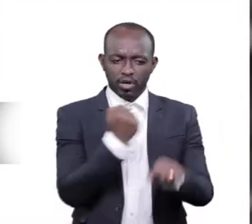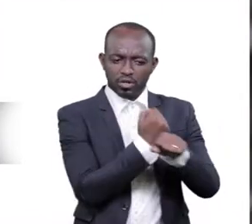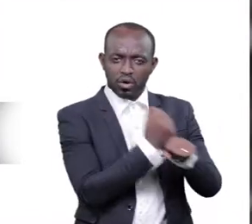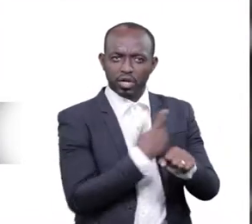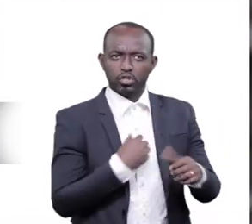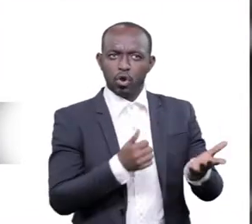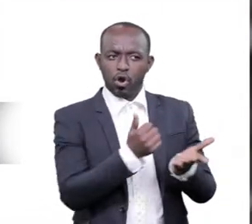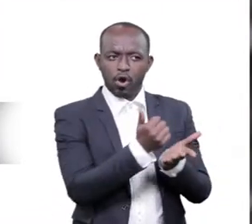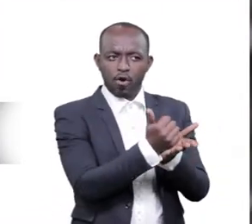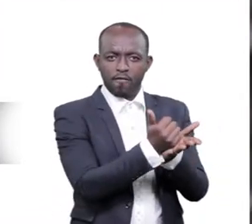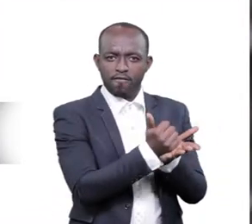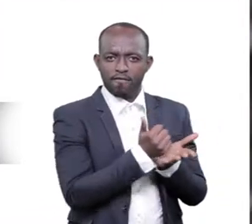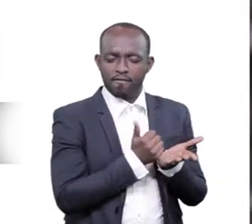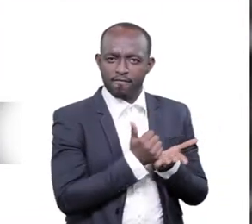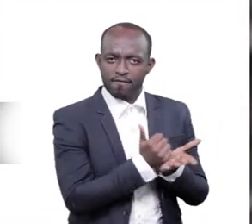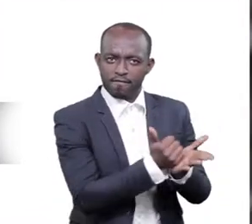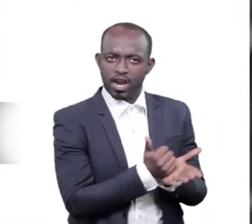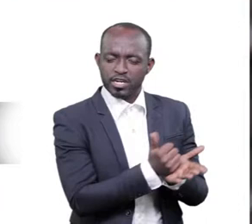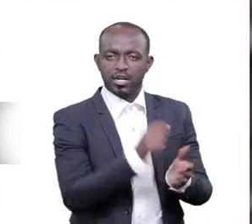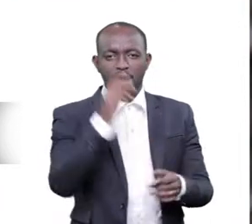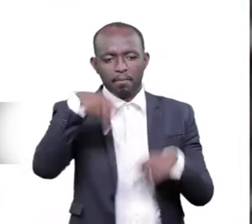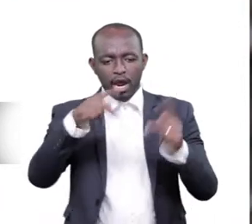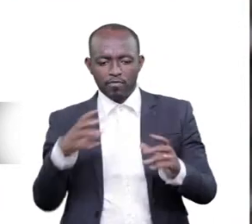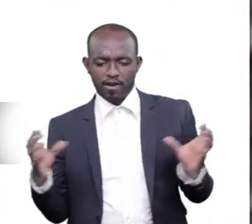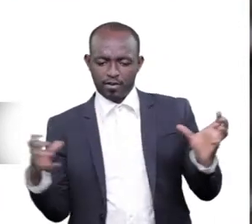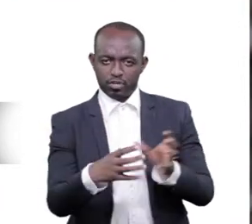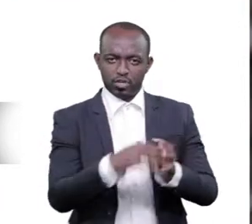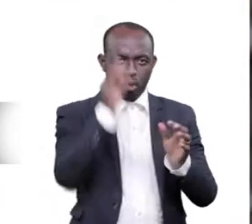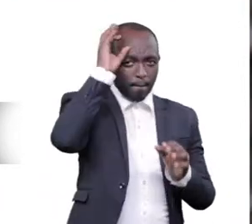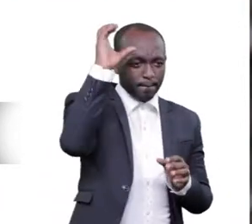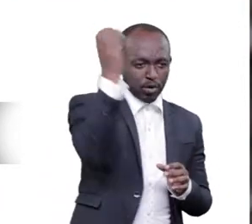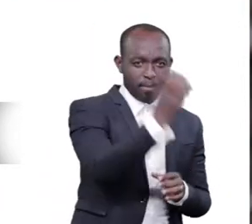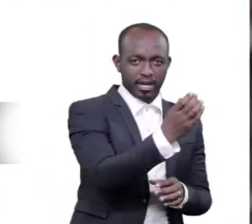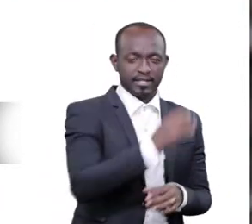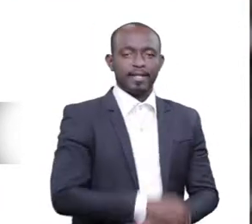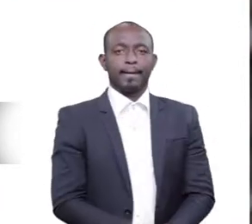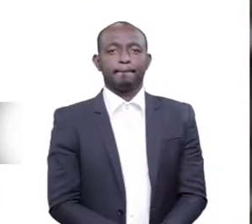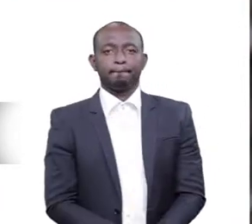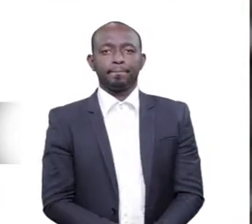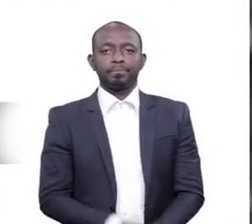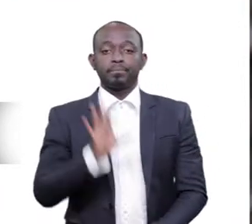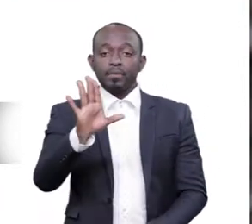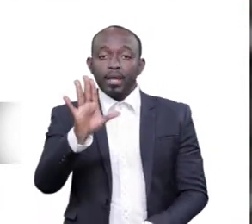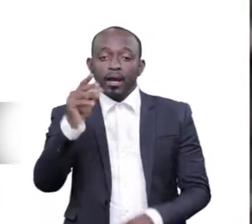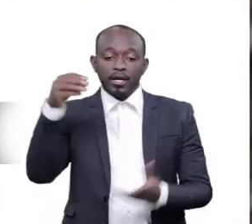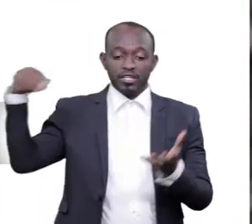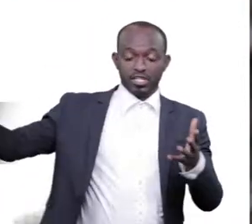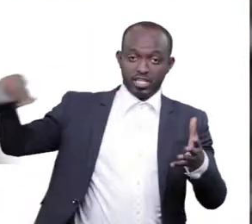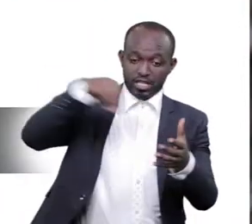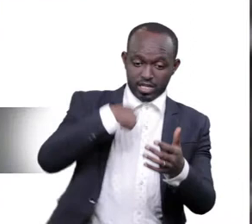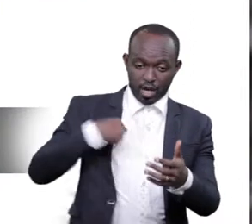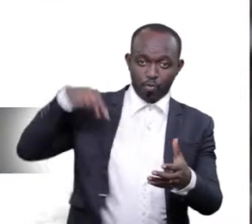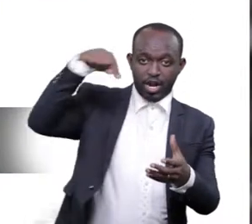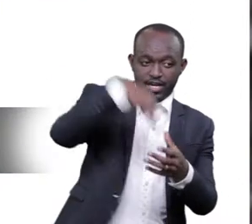gufasha abantu bari mu mashyirahamwe kuko icyo gihe nahise ninjira no mu ishyirahamwe ry'abantu babana na virusi itera